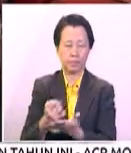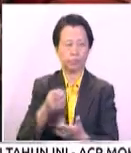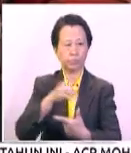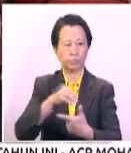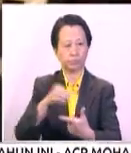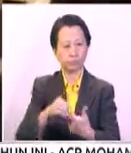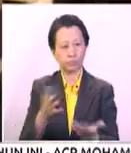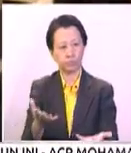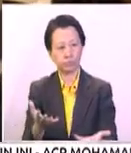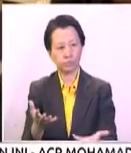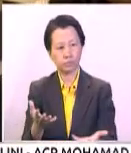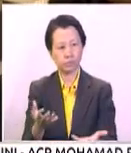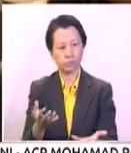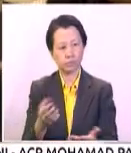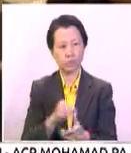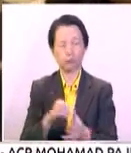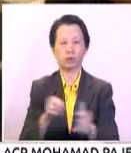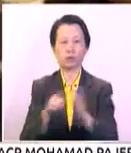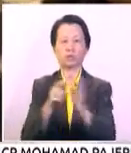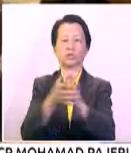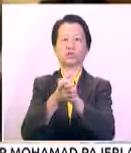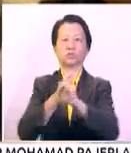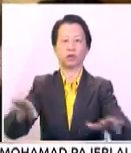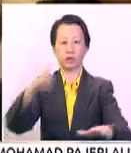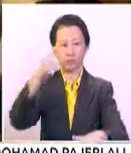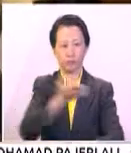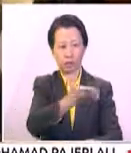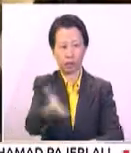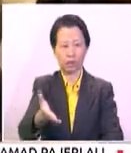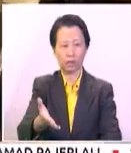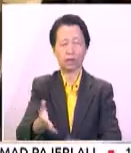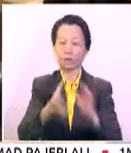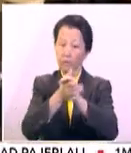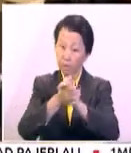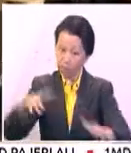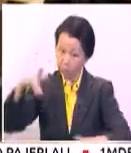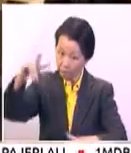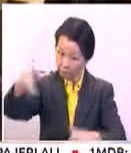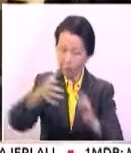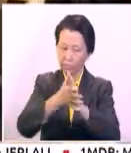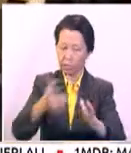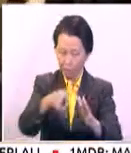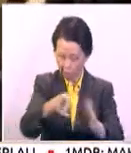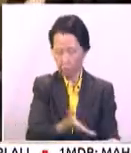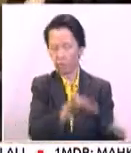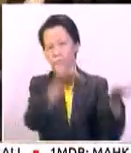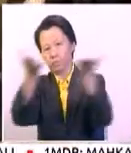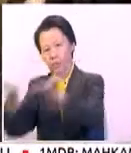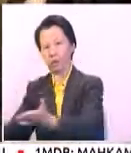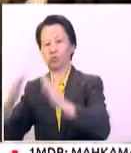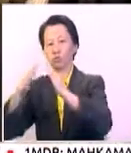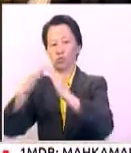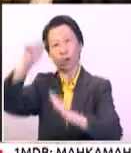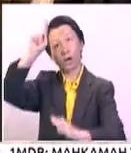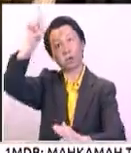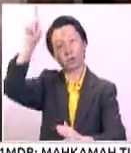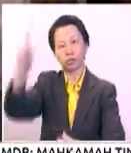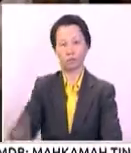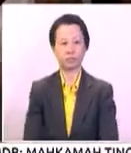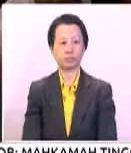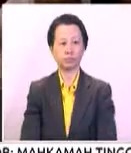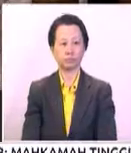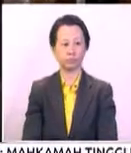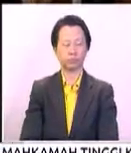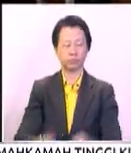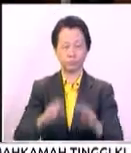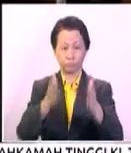orang kata, keselamatan kepada mereka yang bawa kapal kami selamat, dan kami akan bawa mereka ke rumah Allah dengan selamat juga.